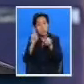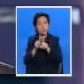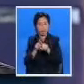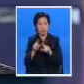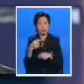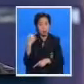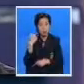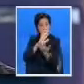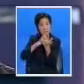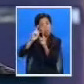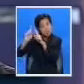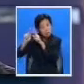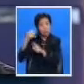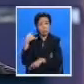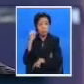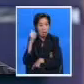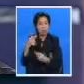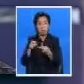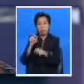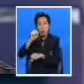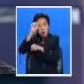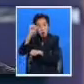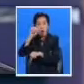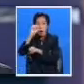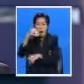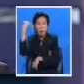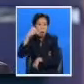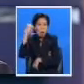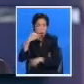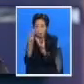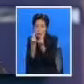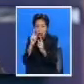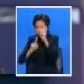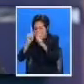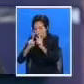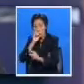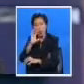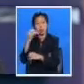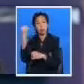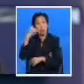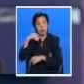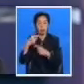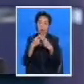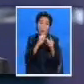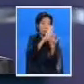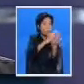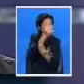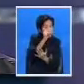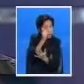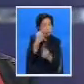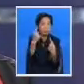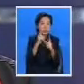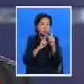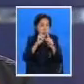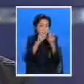บางประเทศก็รายงานถี่รายงานบ่อยตัวเลขก็จะขึ้นอยู่ตลอดเวลาบางประเทศผมสังเกตดูว่าถึงจุดหนึ่งเขาก็มีตัวเลขก็